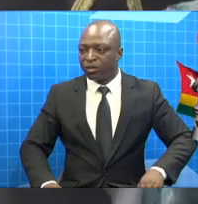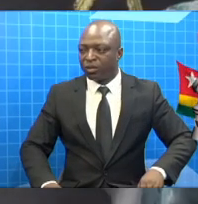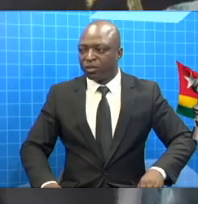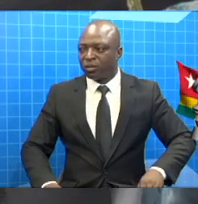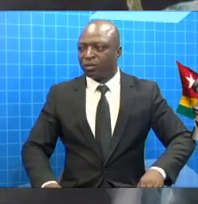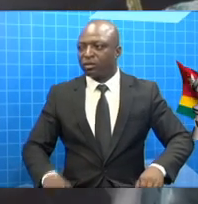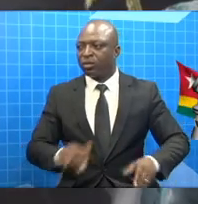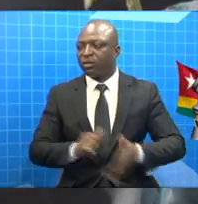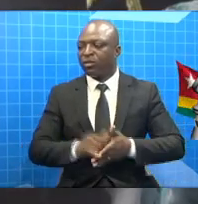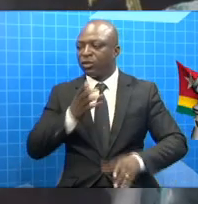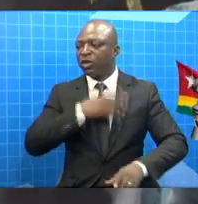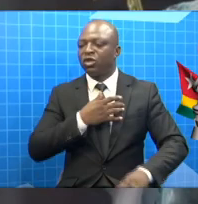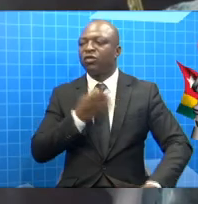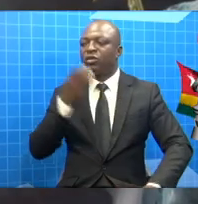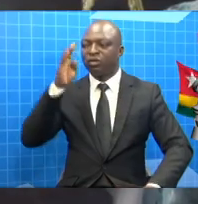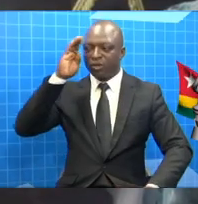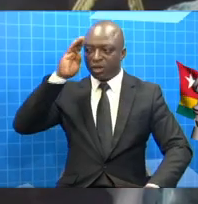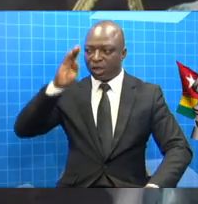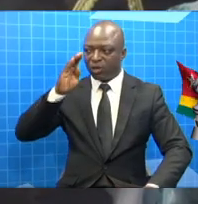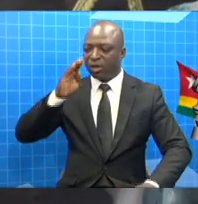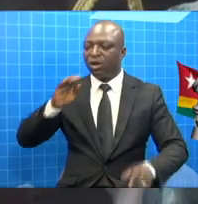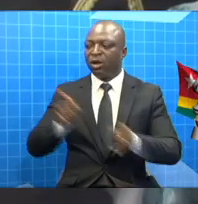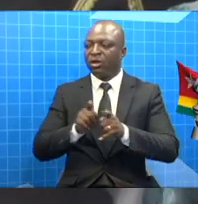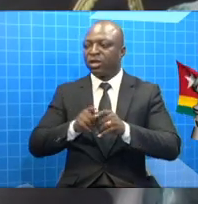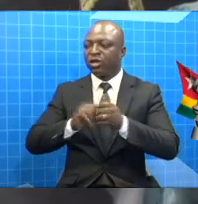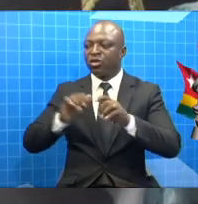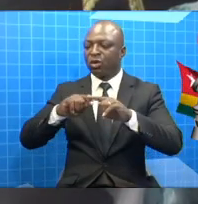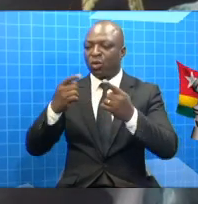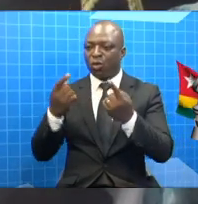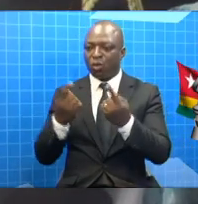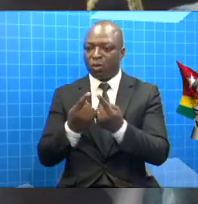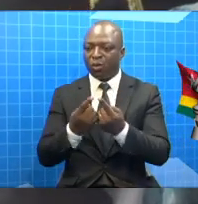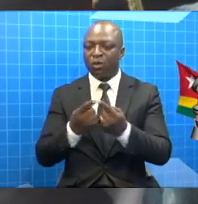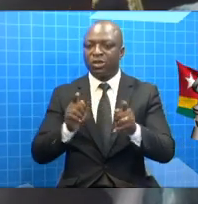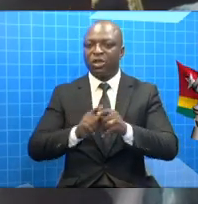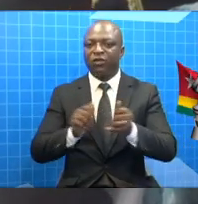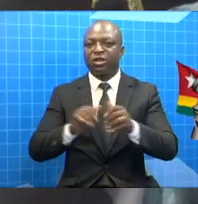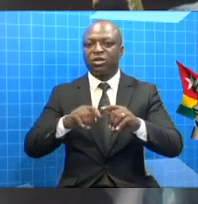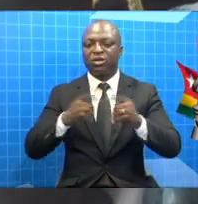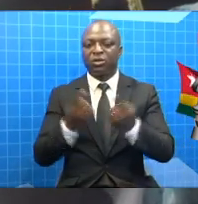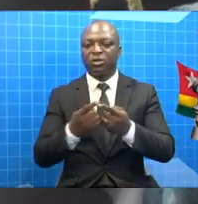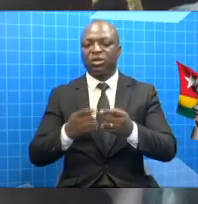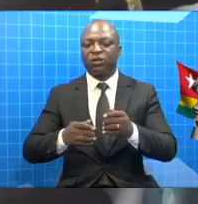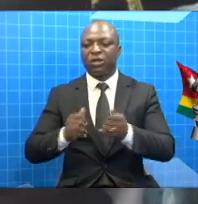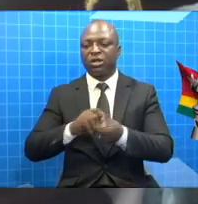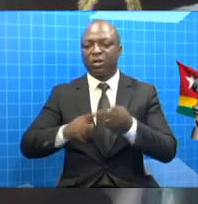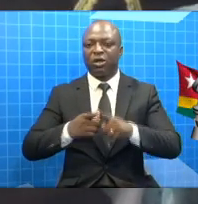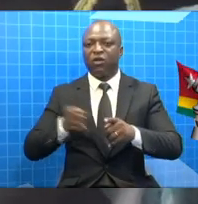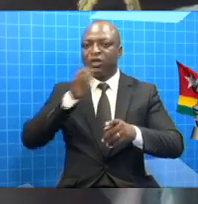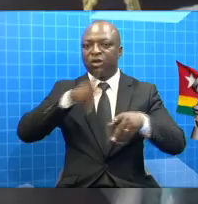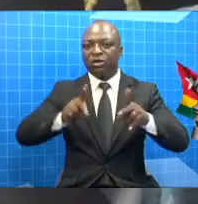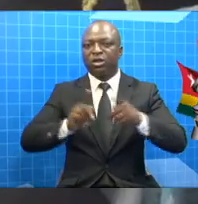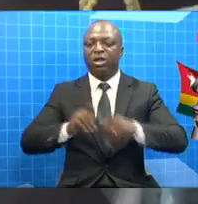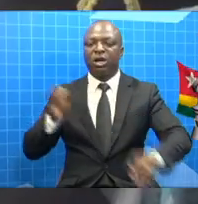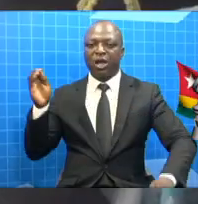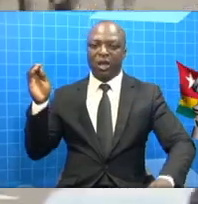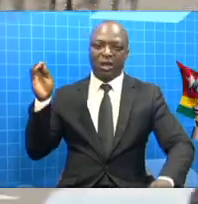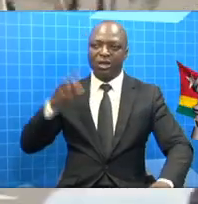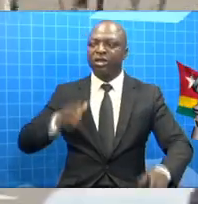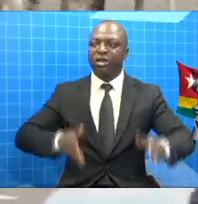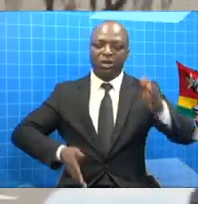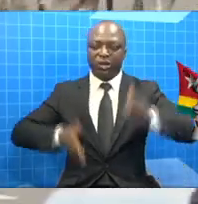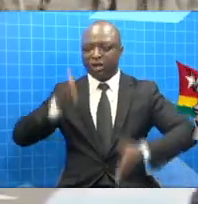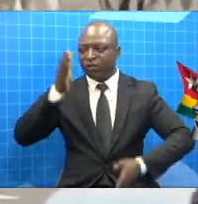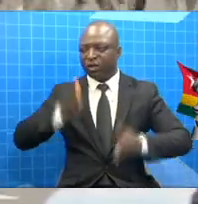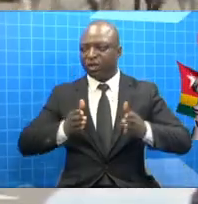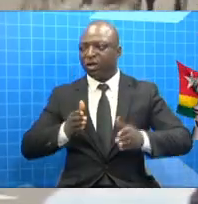Colonel Gado, je vous salue, ainsi que vos troupes, drapeaux et fanions. Vous êtes autorisés à lancer le défilé.